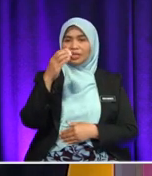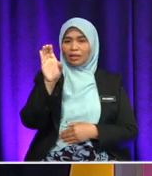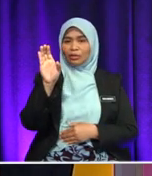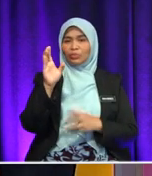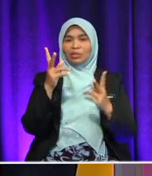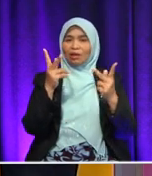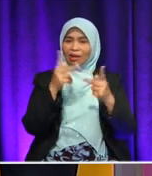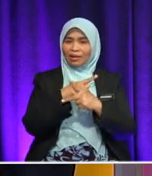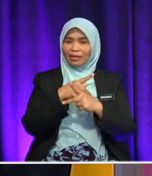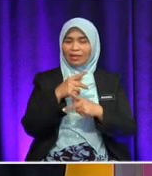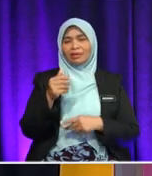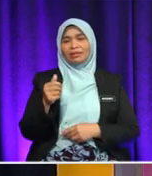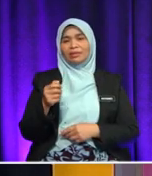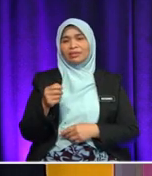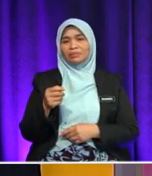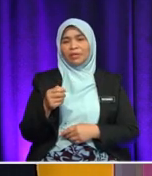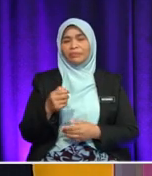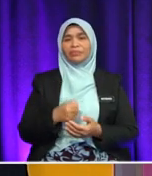tasbihnya macam-macam